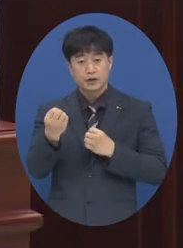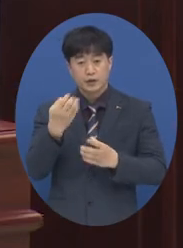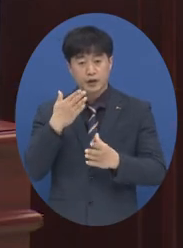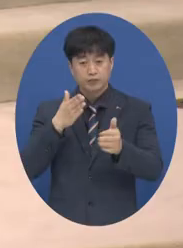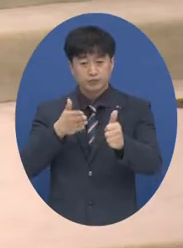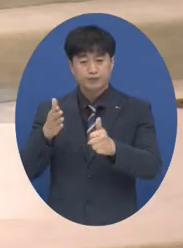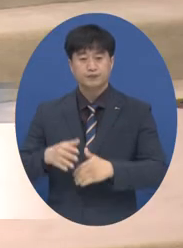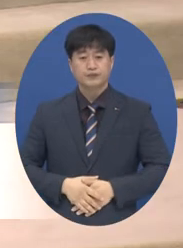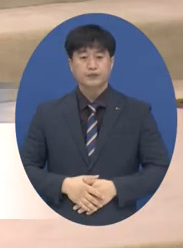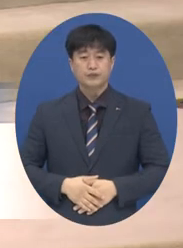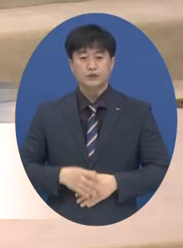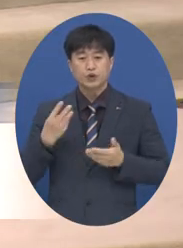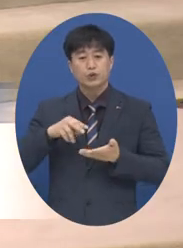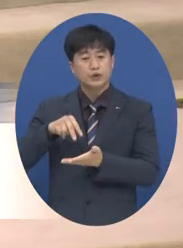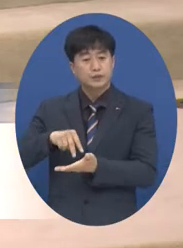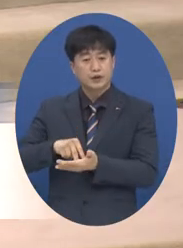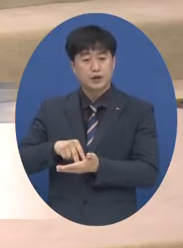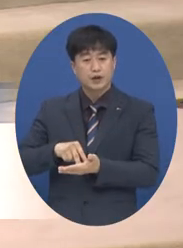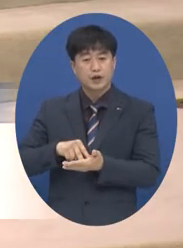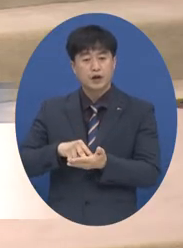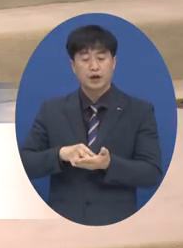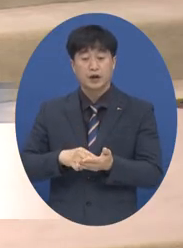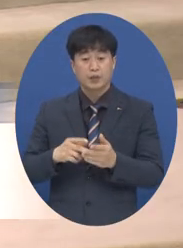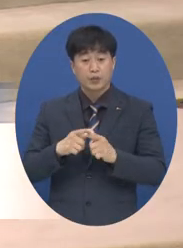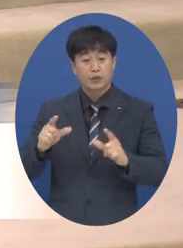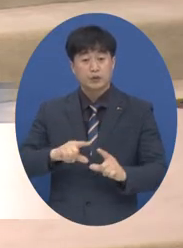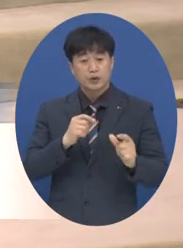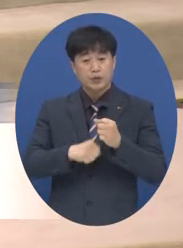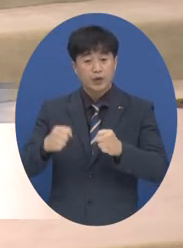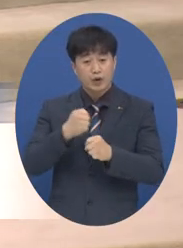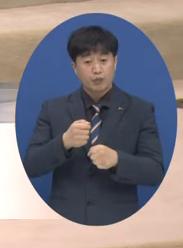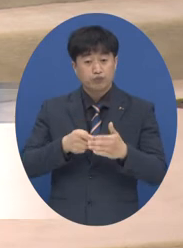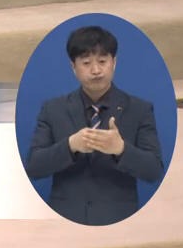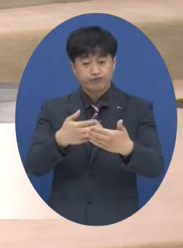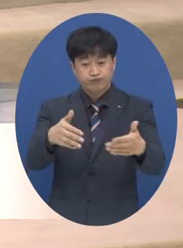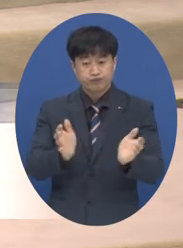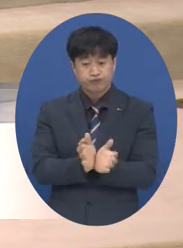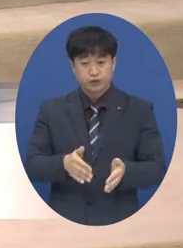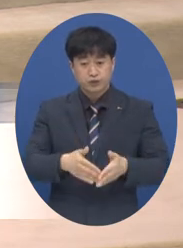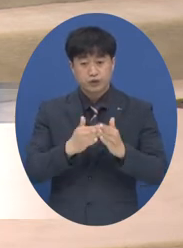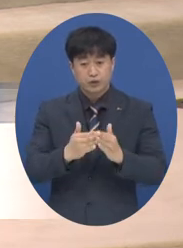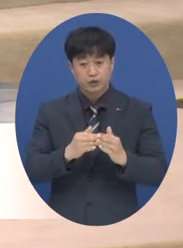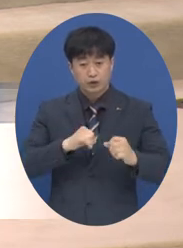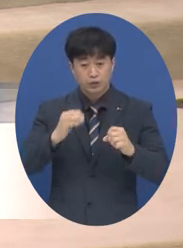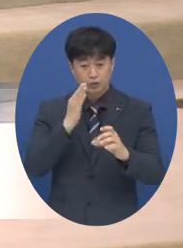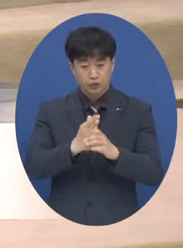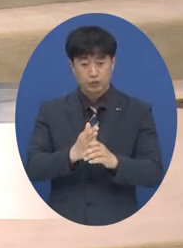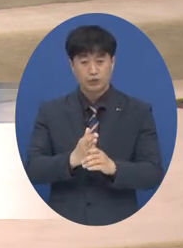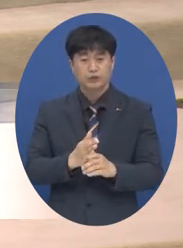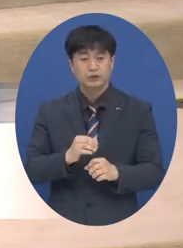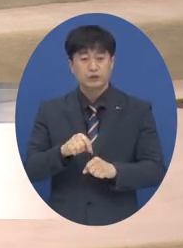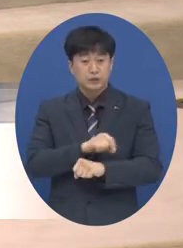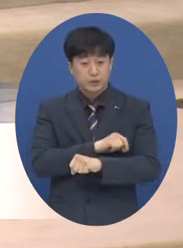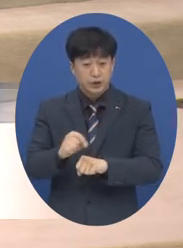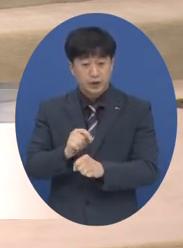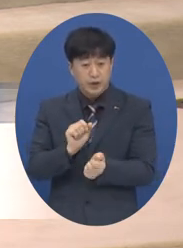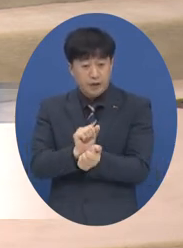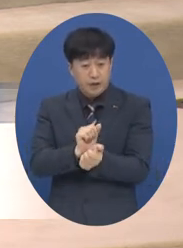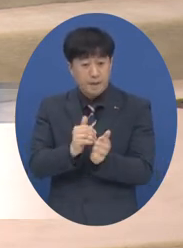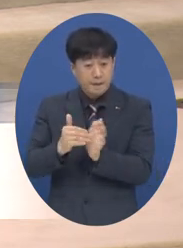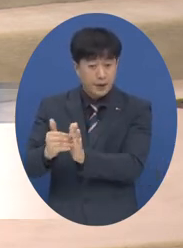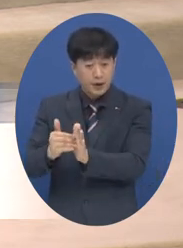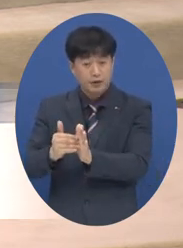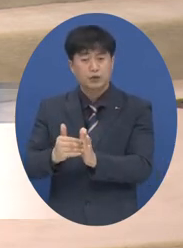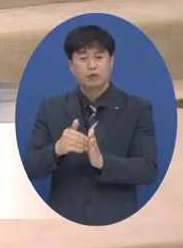해주시기 바라겠습니다 경기도 차원에서 의 일상 회복 추진단을 구성해 가지고 대응을 해 나가고 있고요 특히 이제 방역 부분도 소홀히 하지